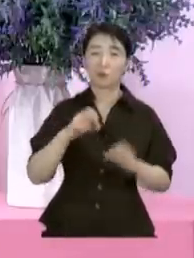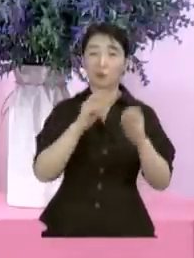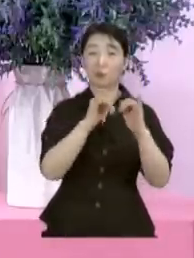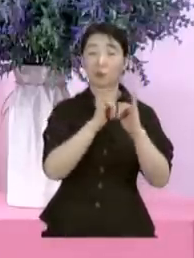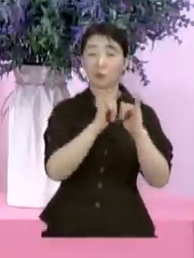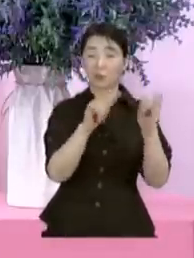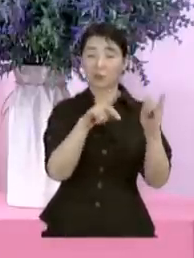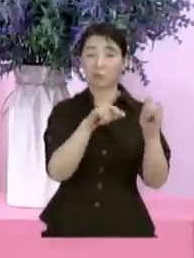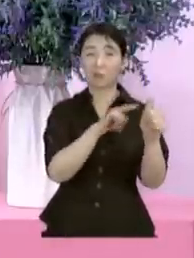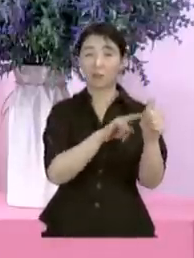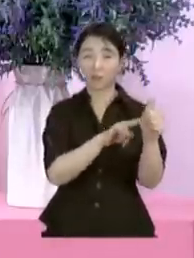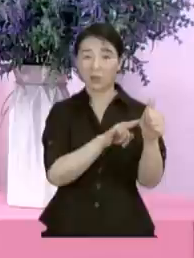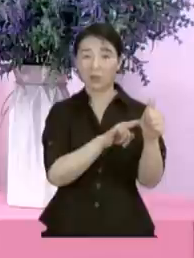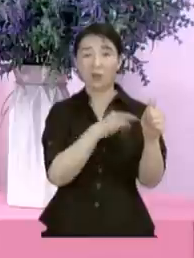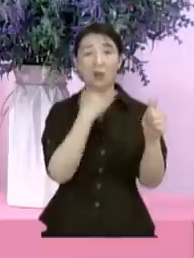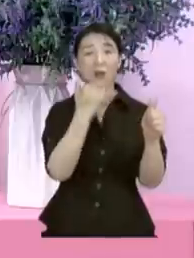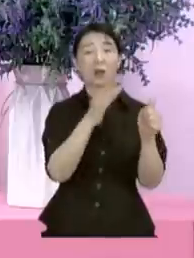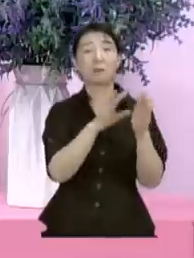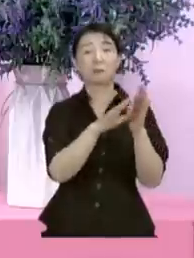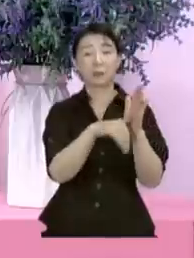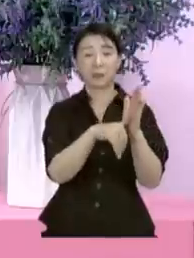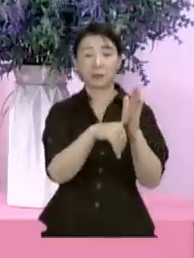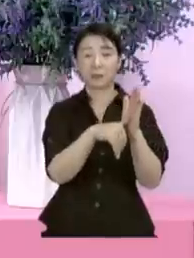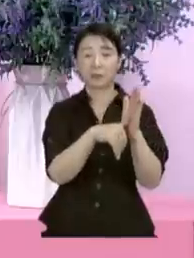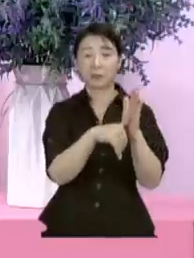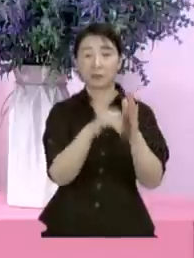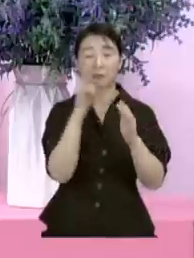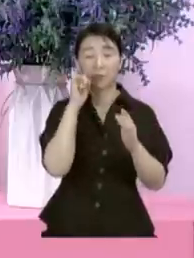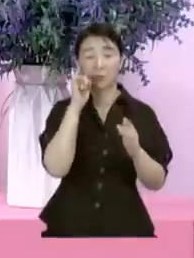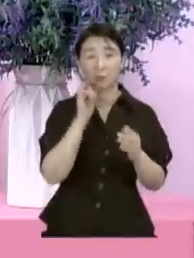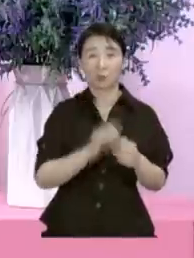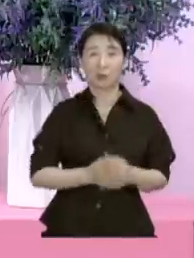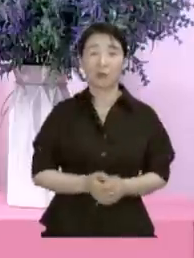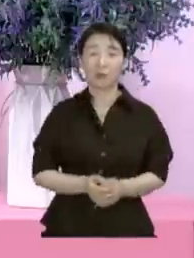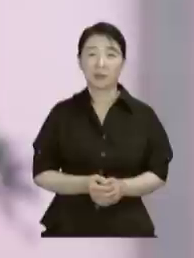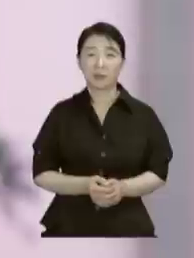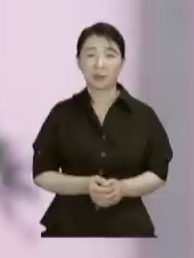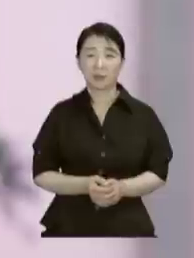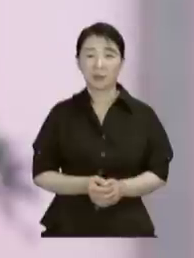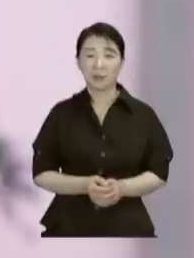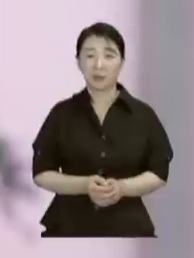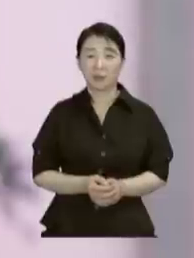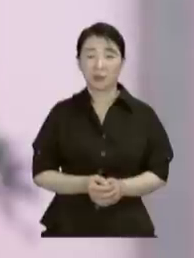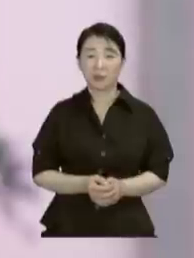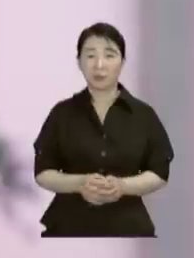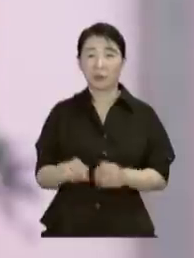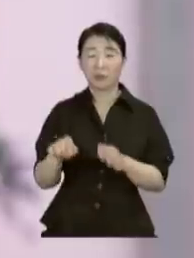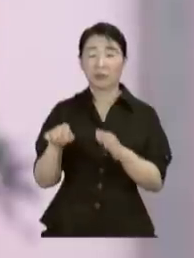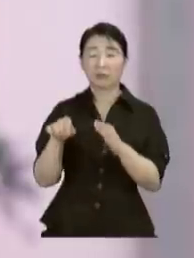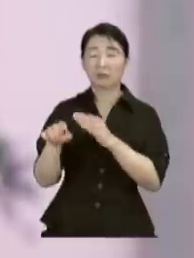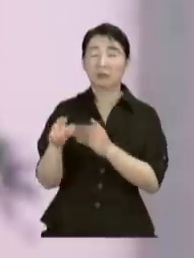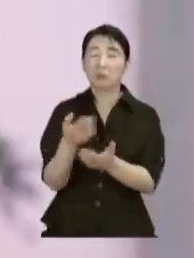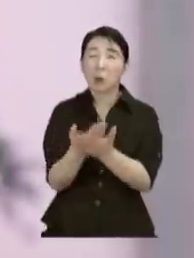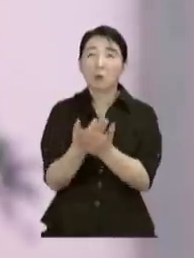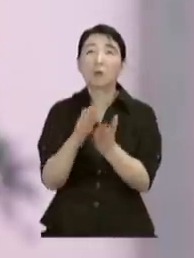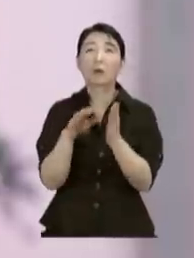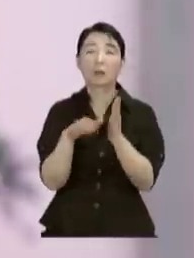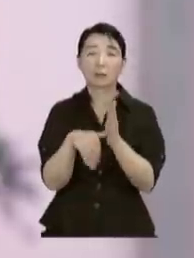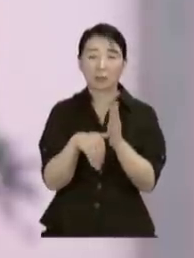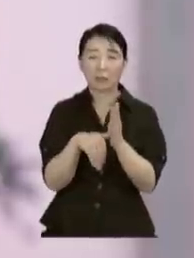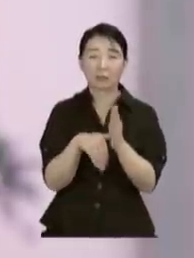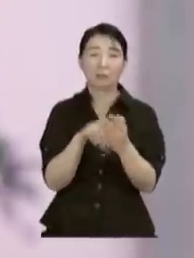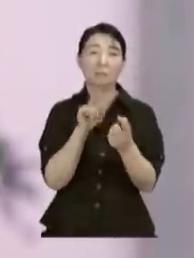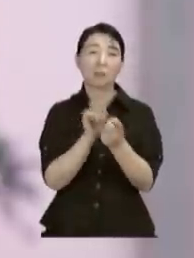이 친구를 9살 때 그 꽃제비를 썼을 때 내 남자를 만나게 되고 키우기 시작한